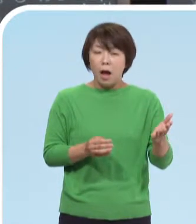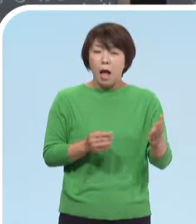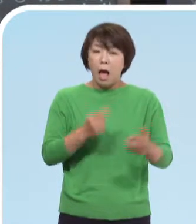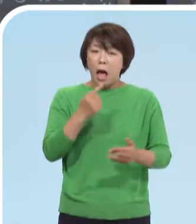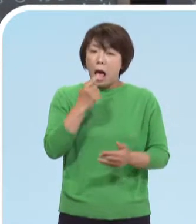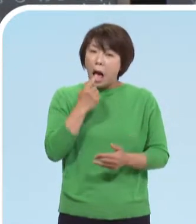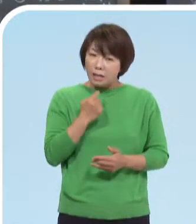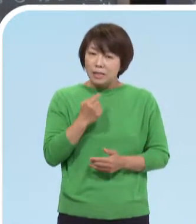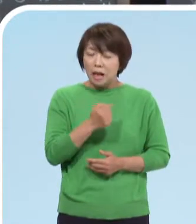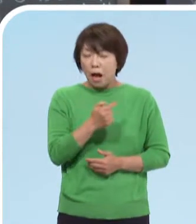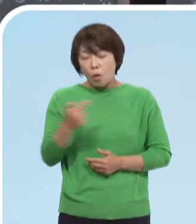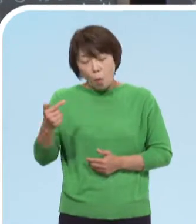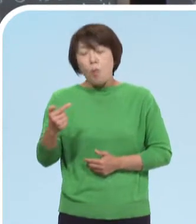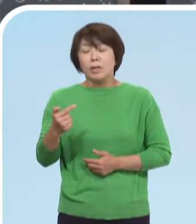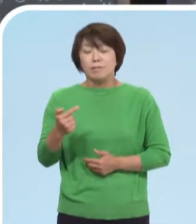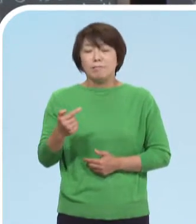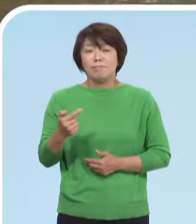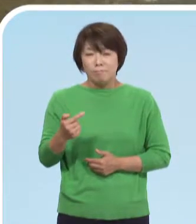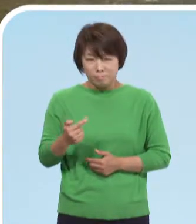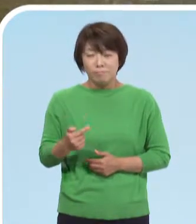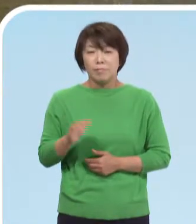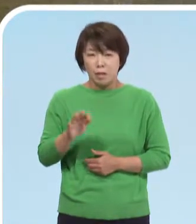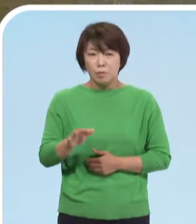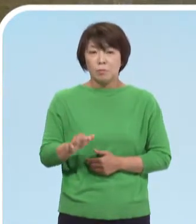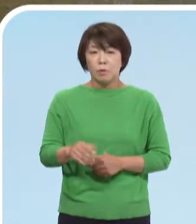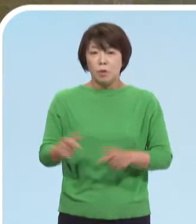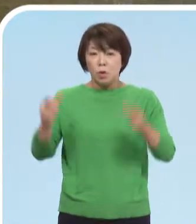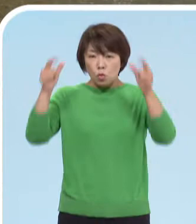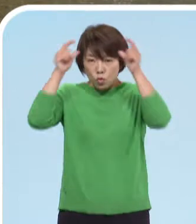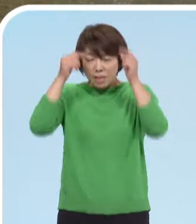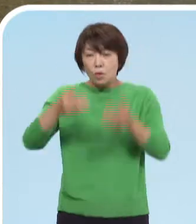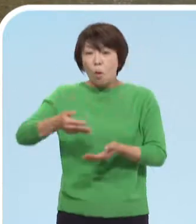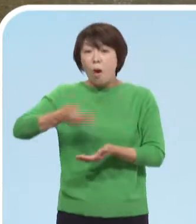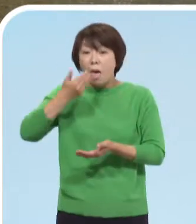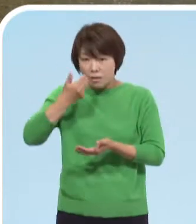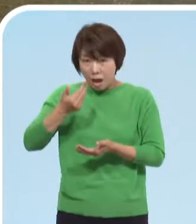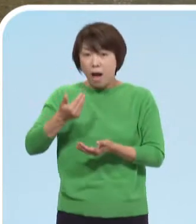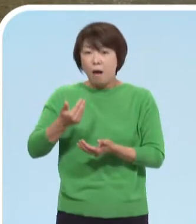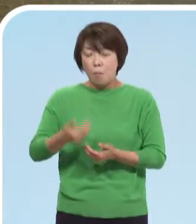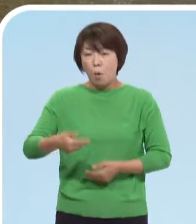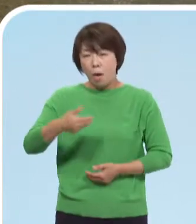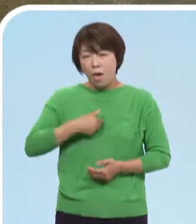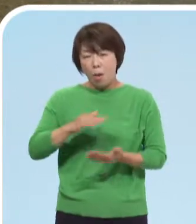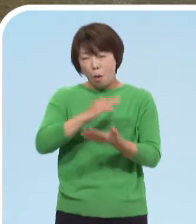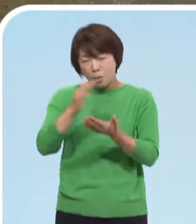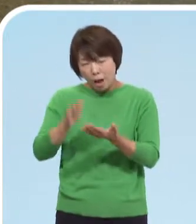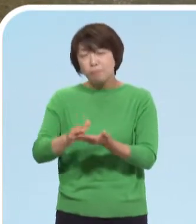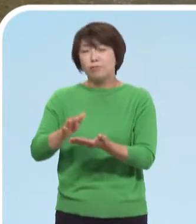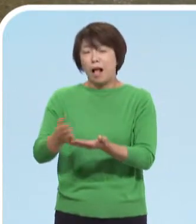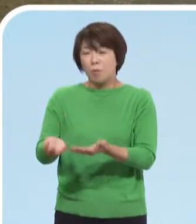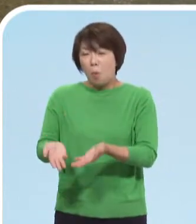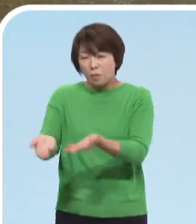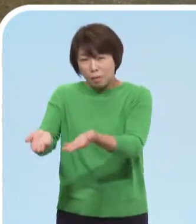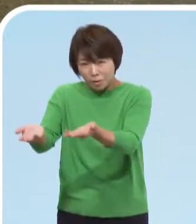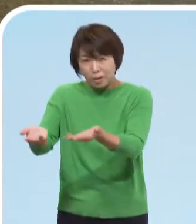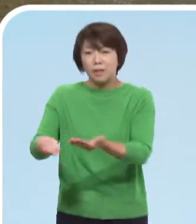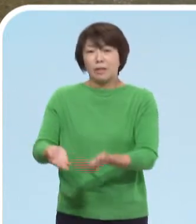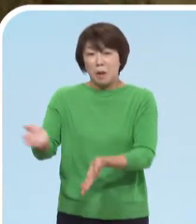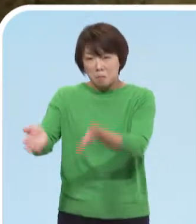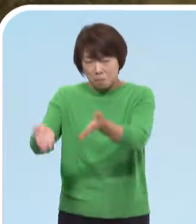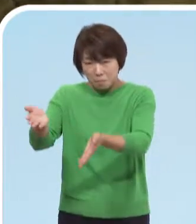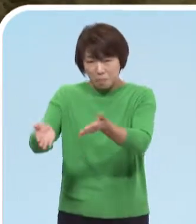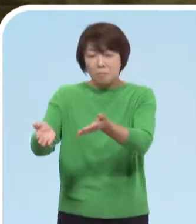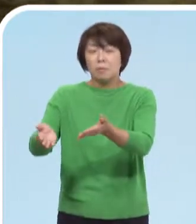厚、ミルクに比べれば濃厚っていう。牧草もここでミネラルたっぷりの牧草を作ったのをたくさん食べることによ